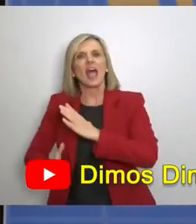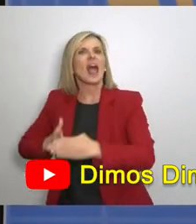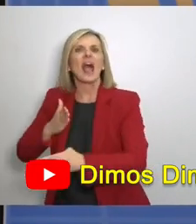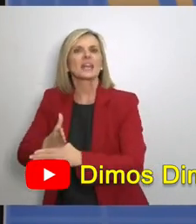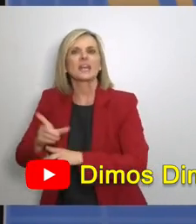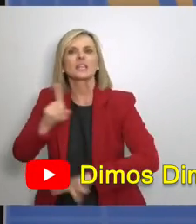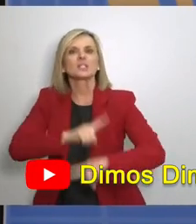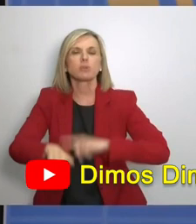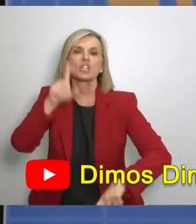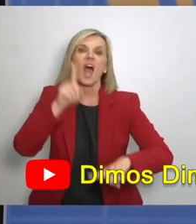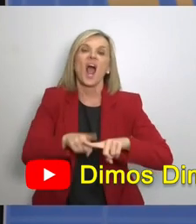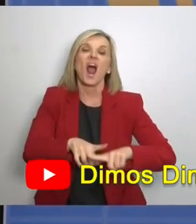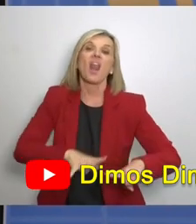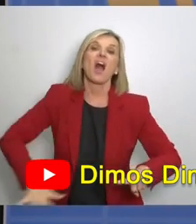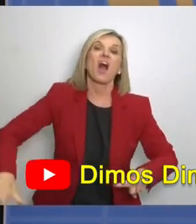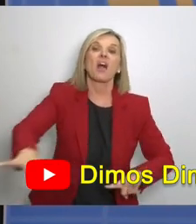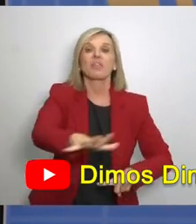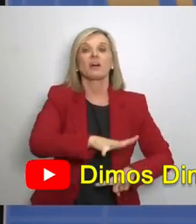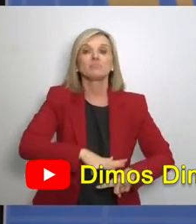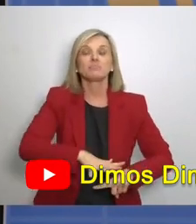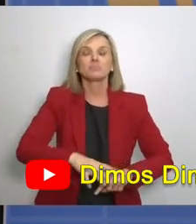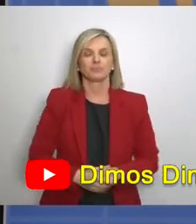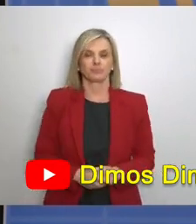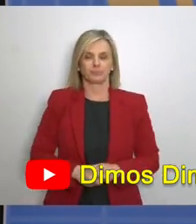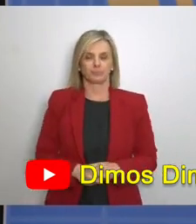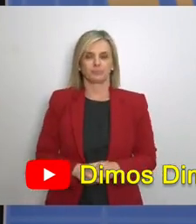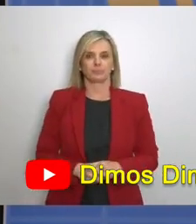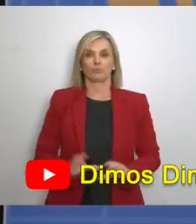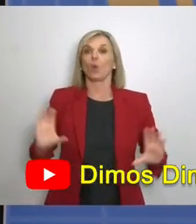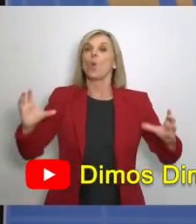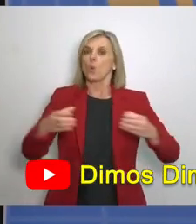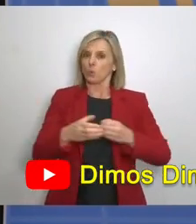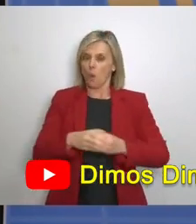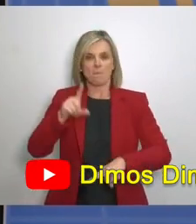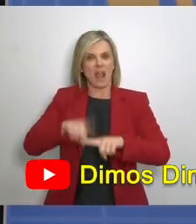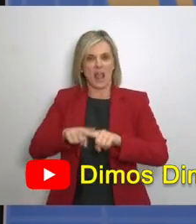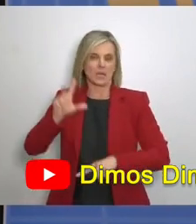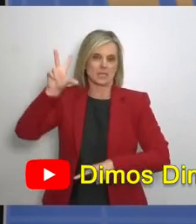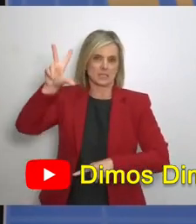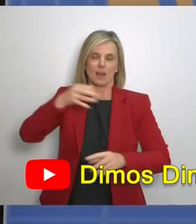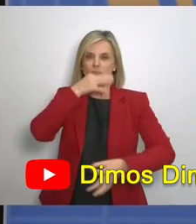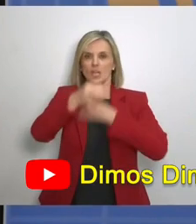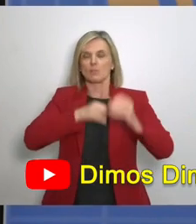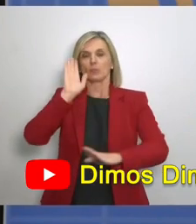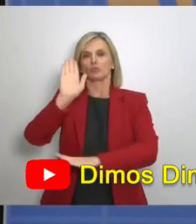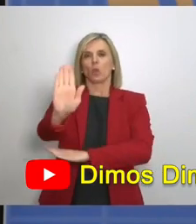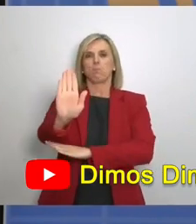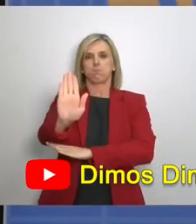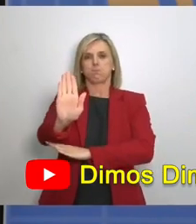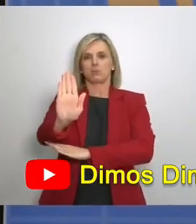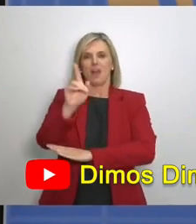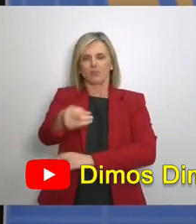ασφάλεια και ευημερία του ίδιου του έλληνα πολίτη η ελλήνω συνέλευσις βάζει ένα φρένο σε όλη αυτήν την